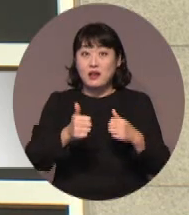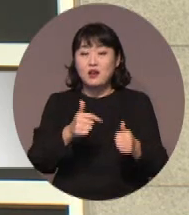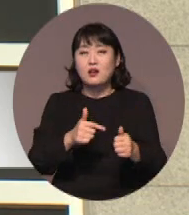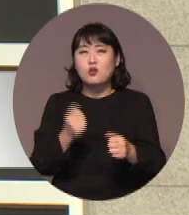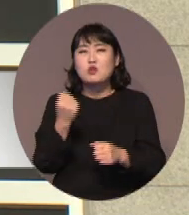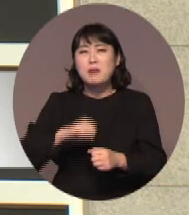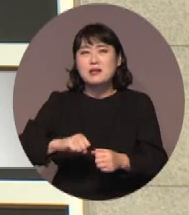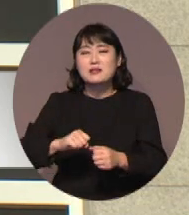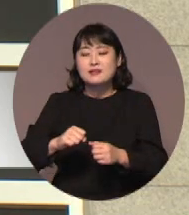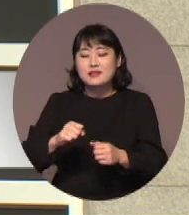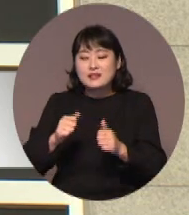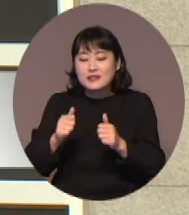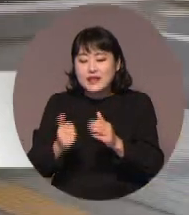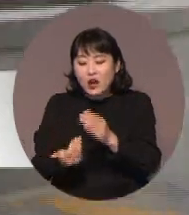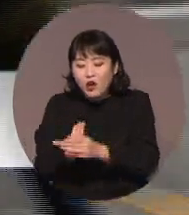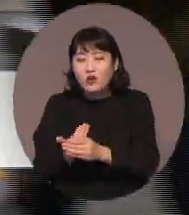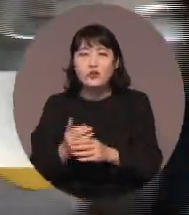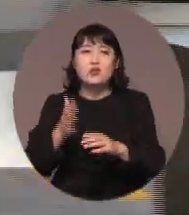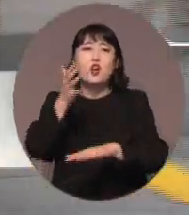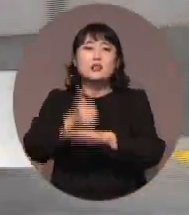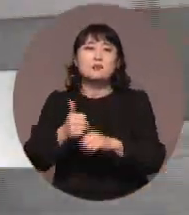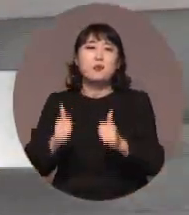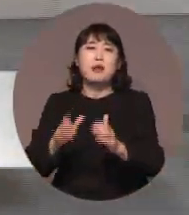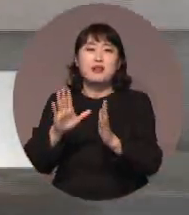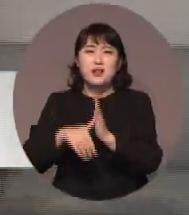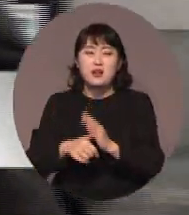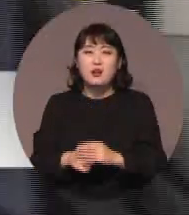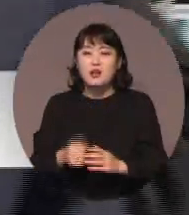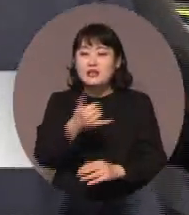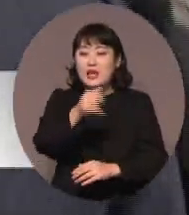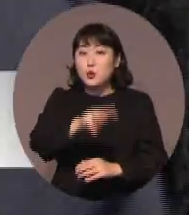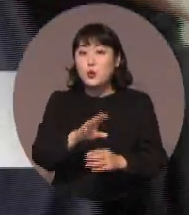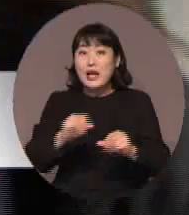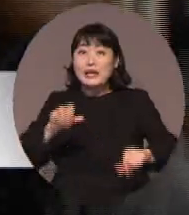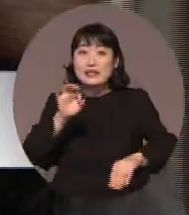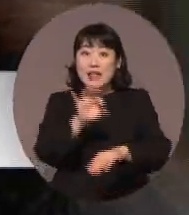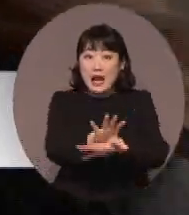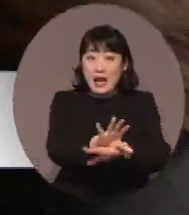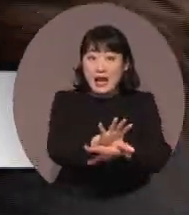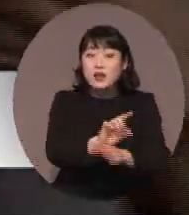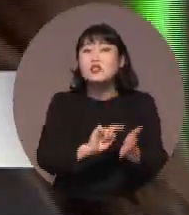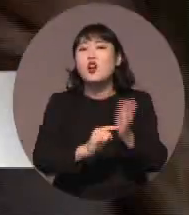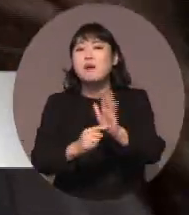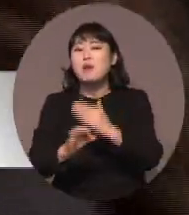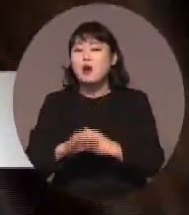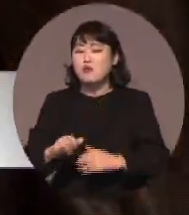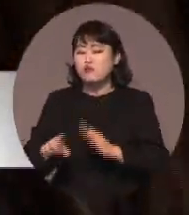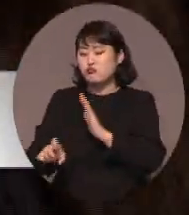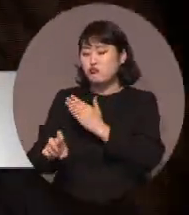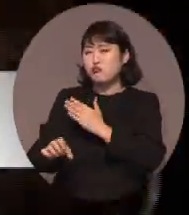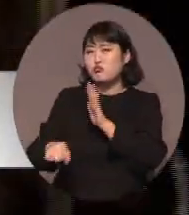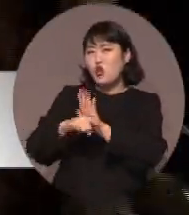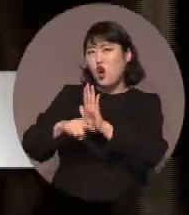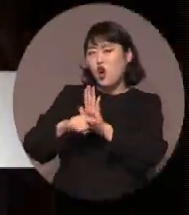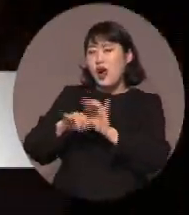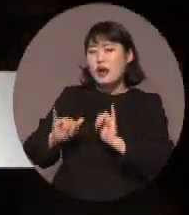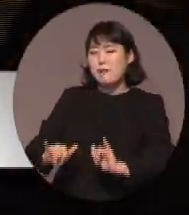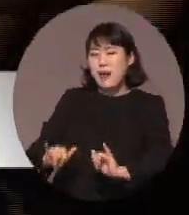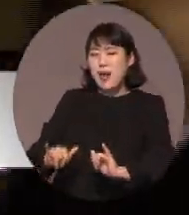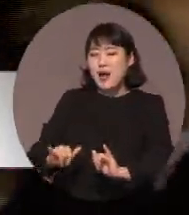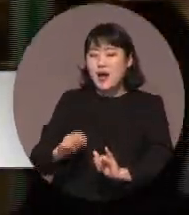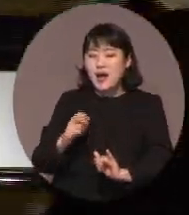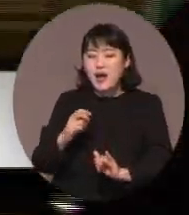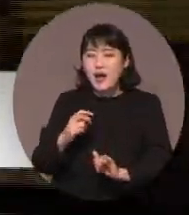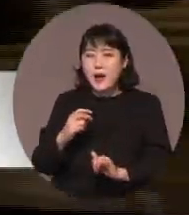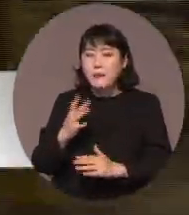사건 결심공판에서 검찰은 세종시 토지 매입 사실이 드러날 경우 부정적 영향을 끼칠 것을 우려해